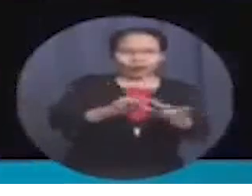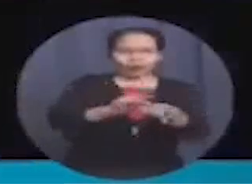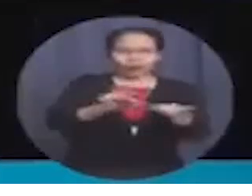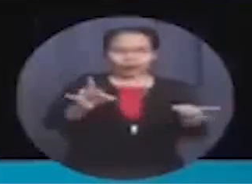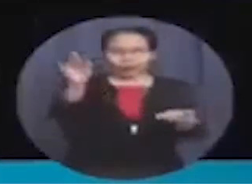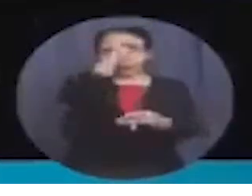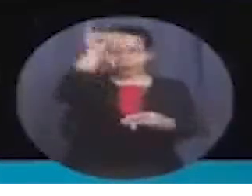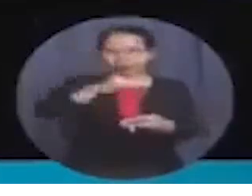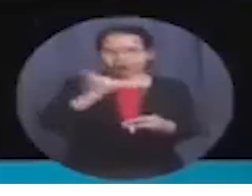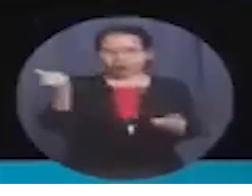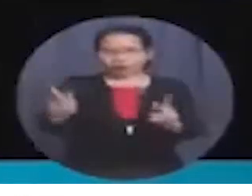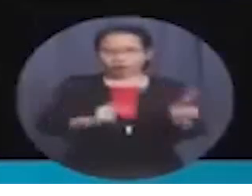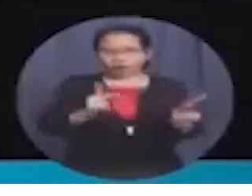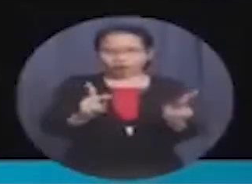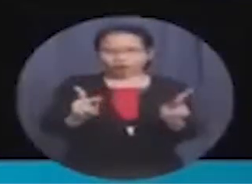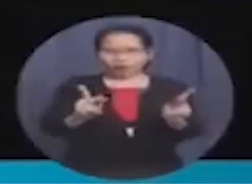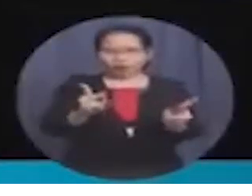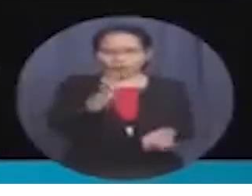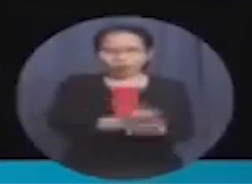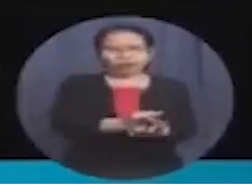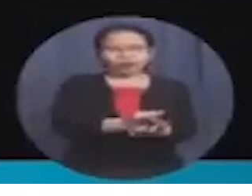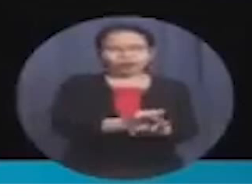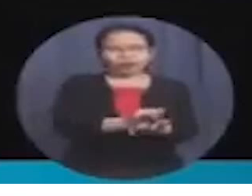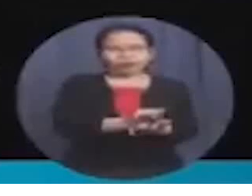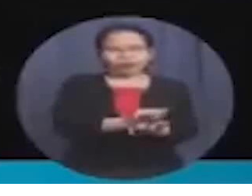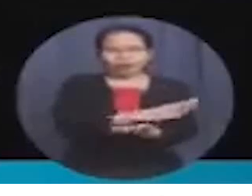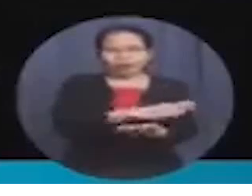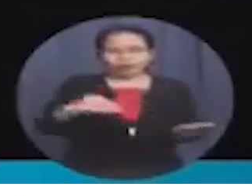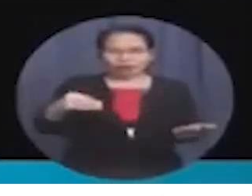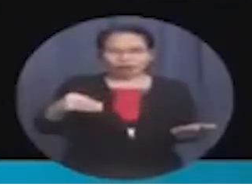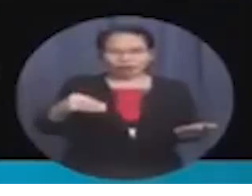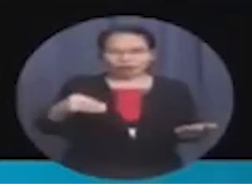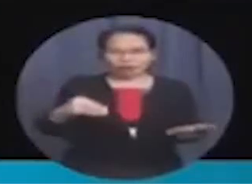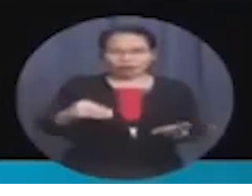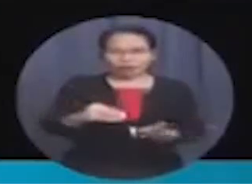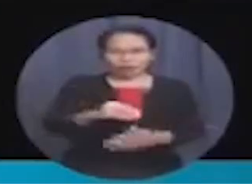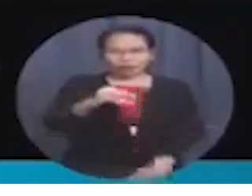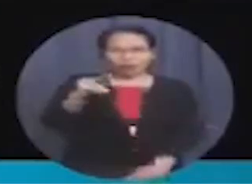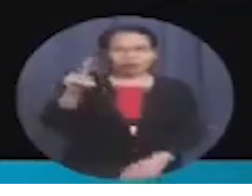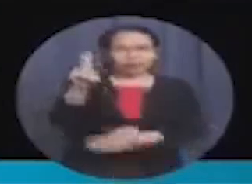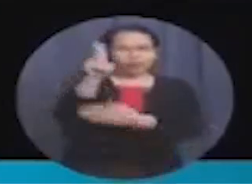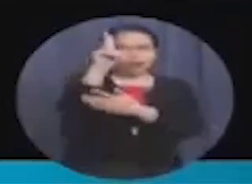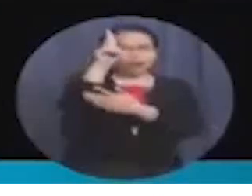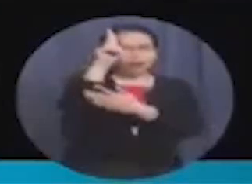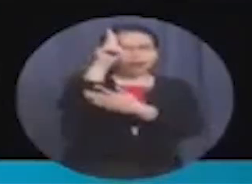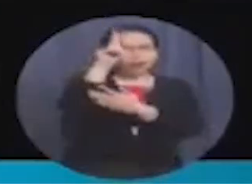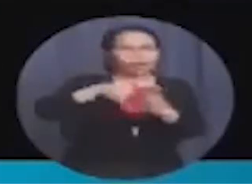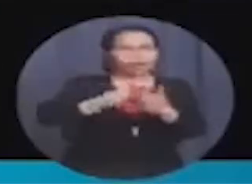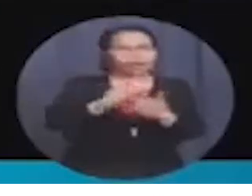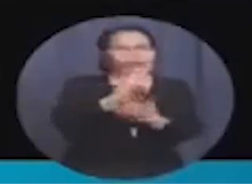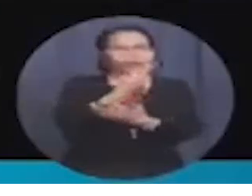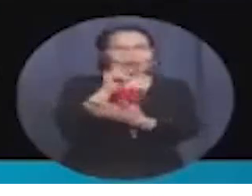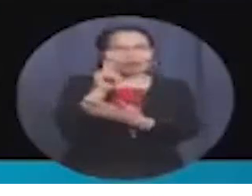yan? Facts yan, ano? Franco Luis Asoche Baldemor, maghunos